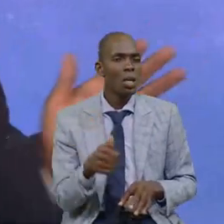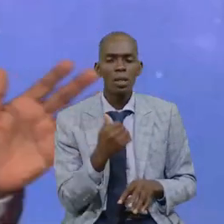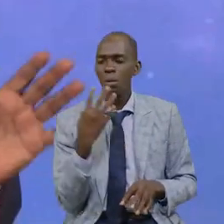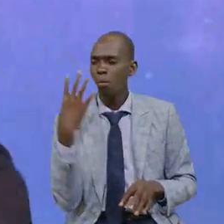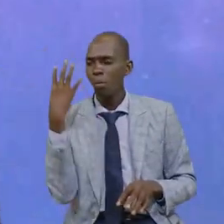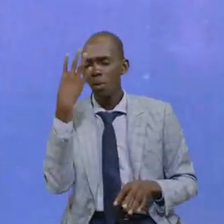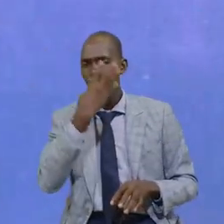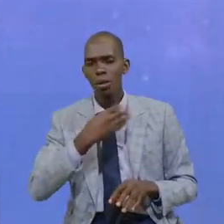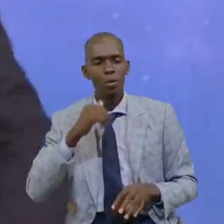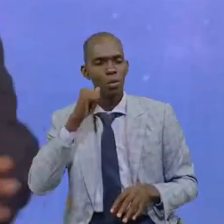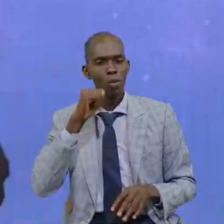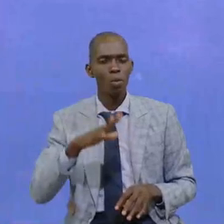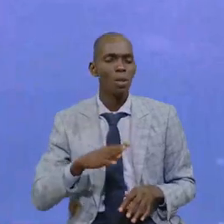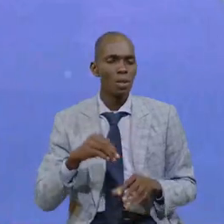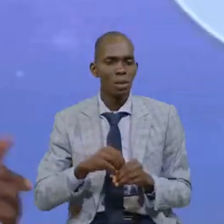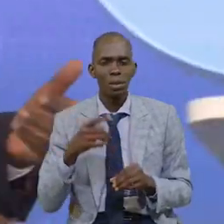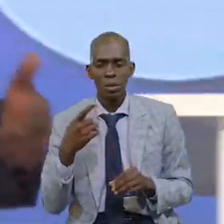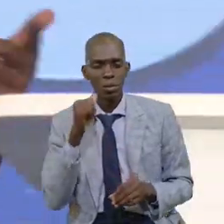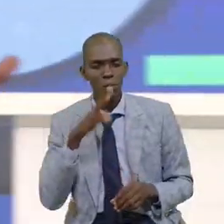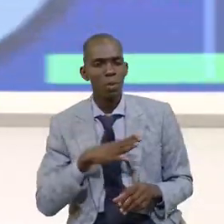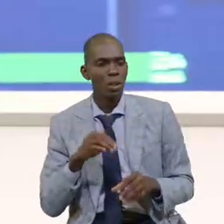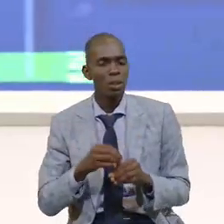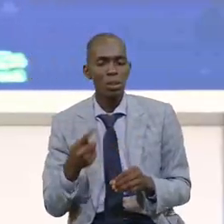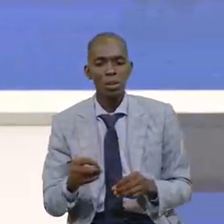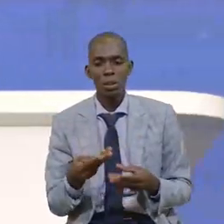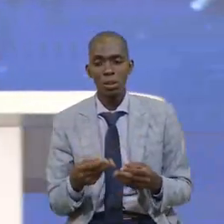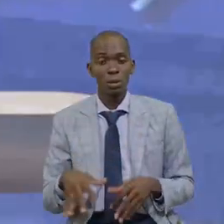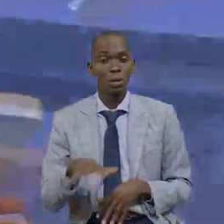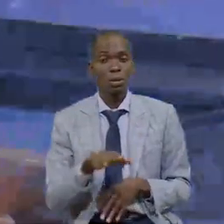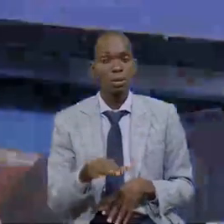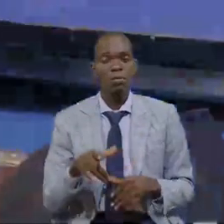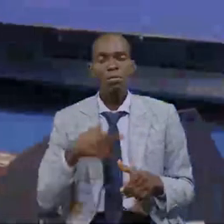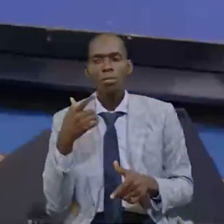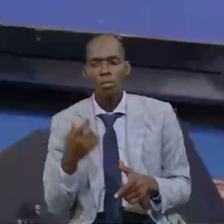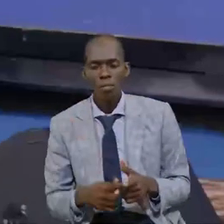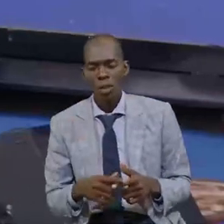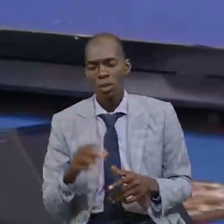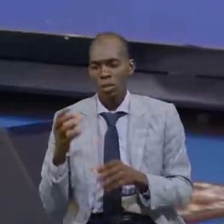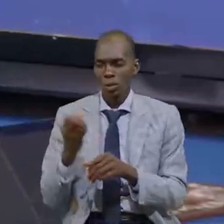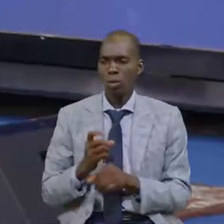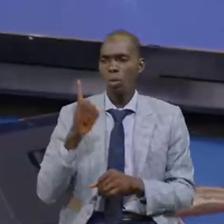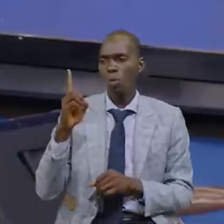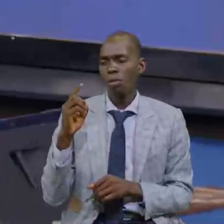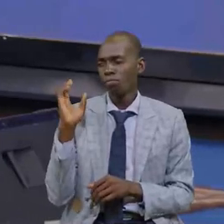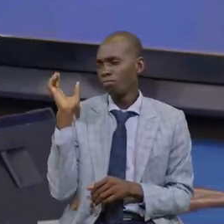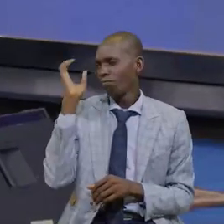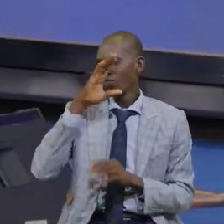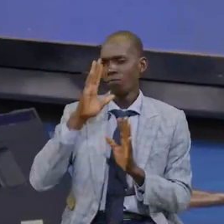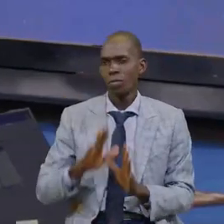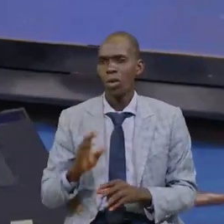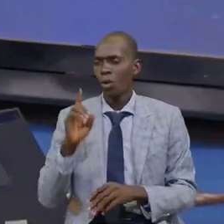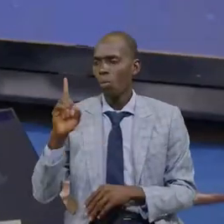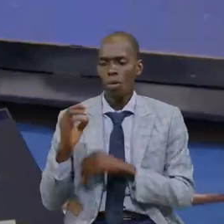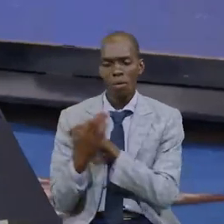belle femme dans le pays. Un roi. Maintenant, il a eu cette étrangère,